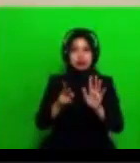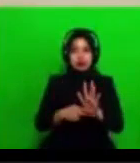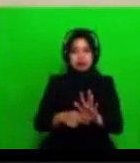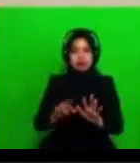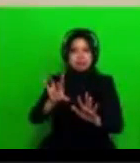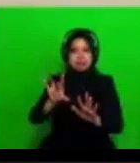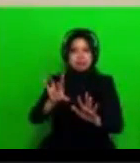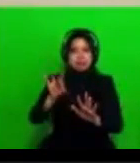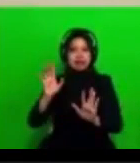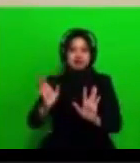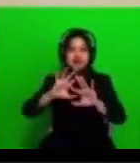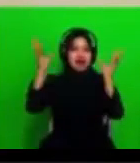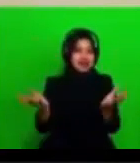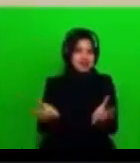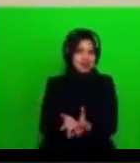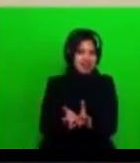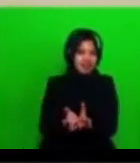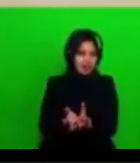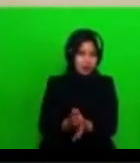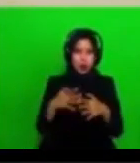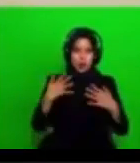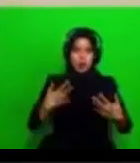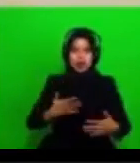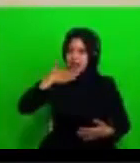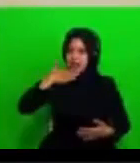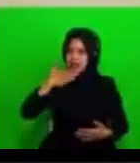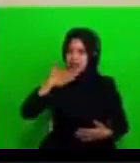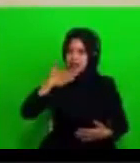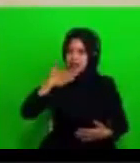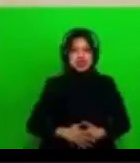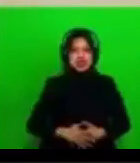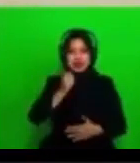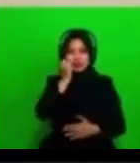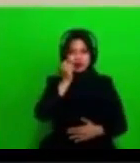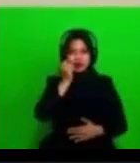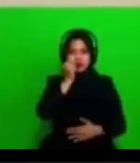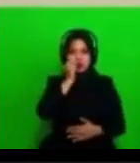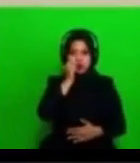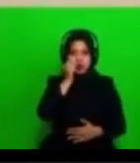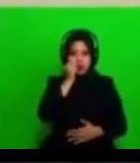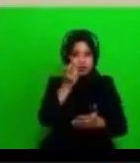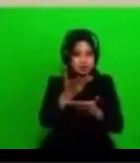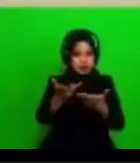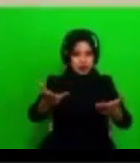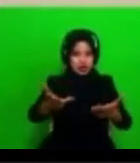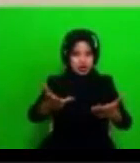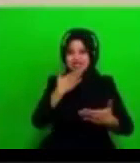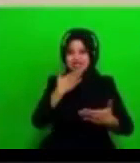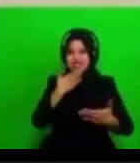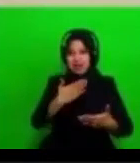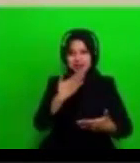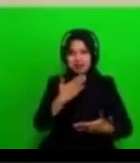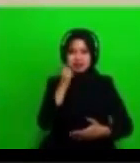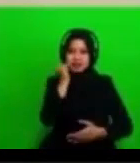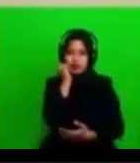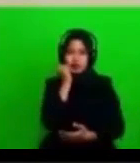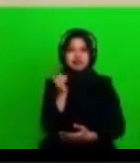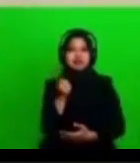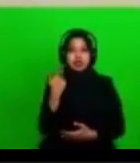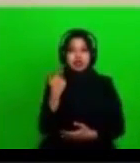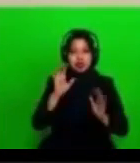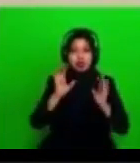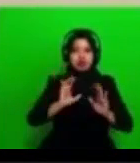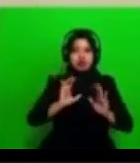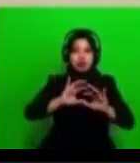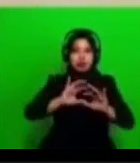terpilih yang akan mendapatkan hadiah. Betul. Wah, selamat ibu bapak ibu-ibu sekalian ya, pemenang pantun, karena